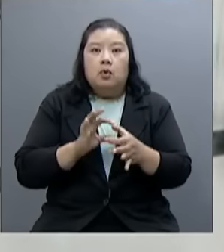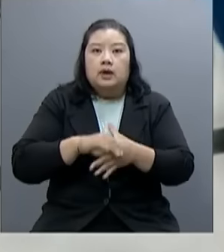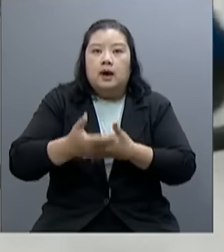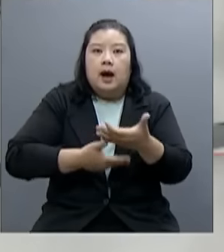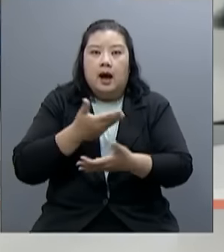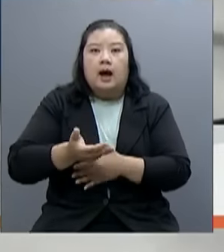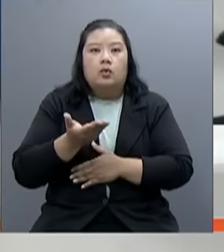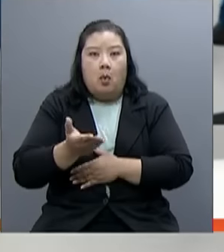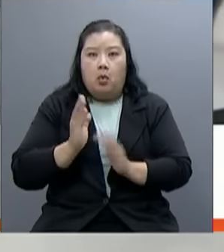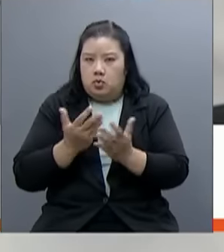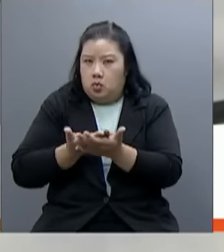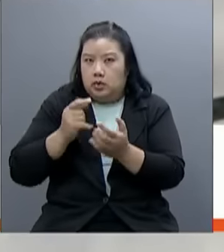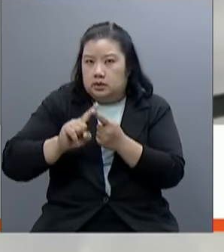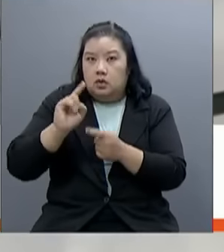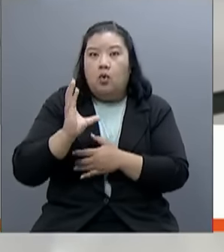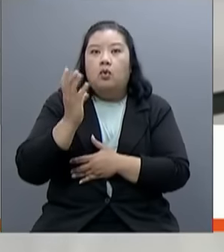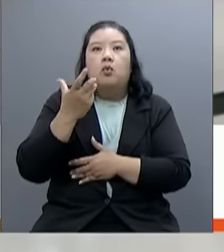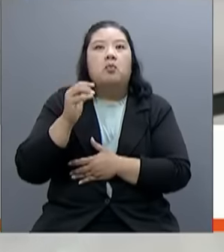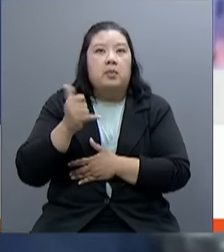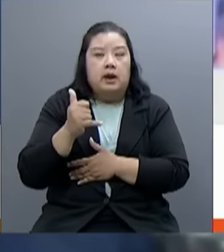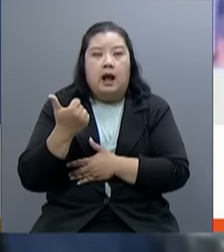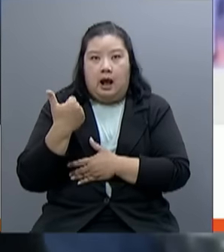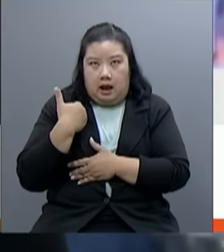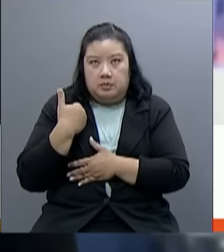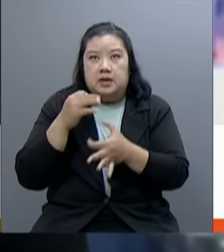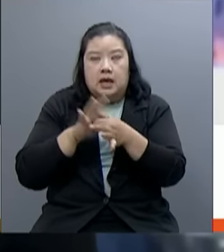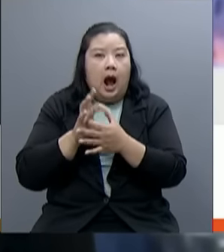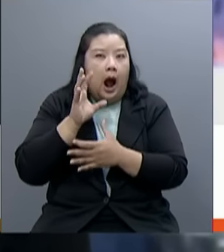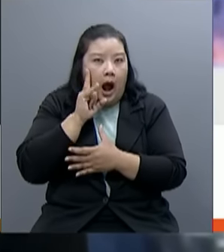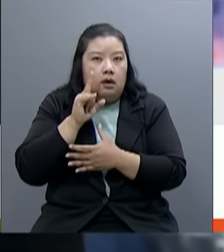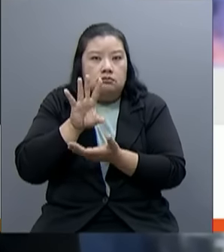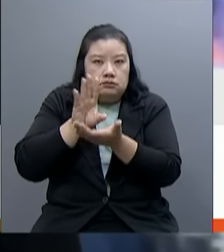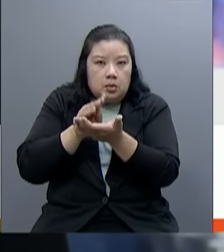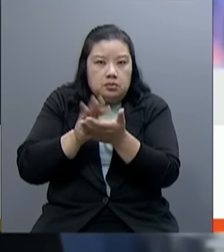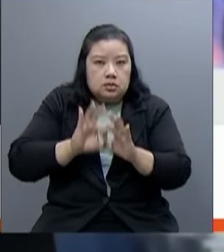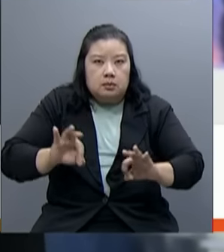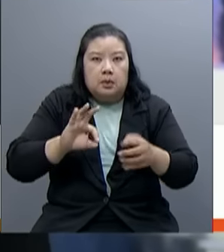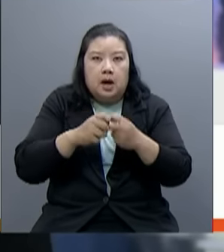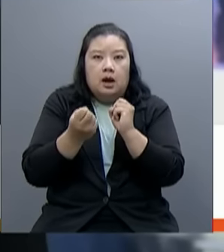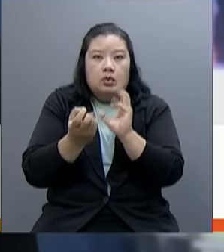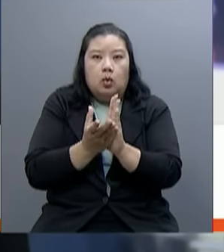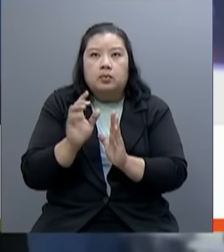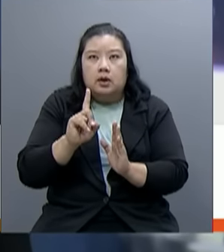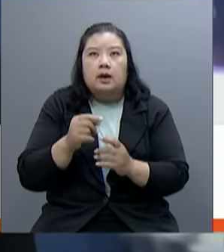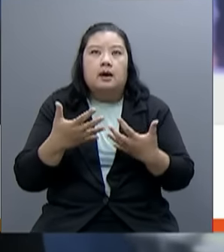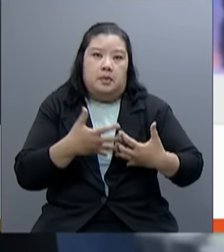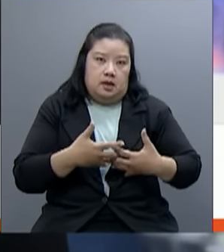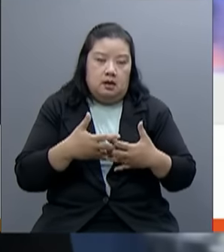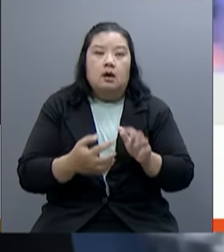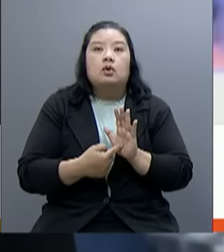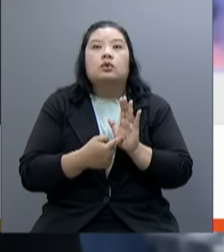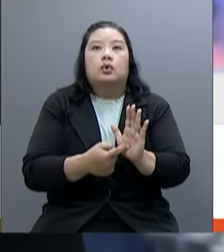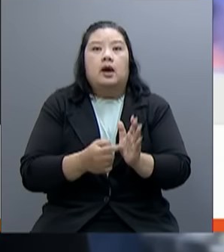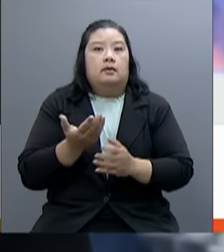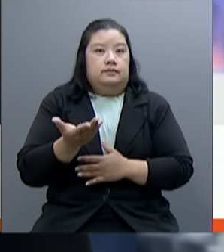มาสกเองค่ะซึ่งอาจจะทำให้สุ่มเสี่ยงต่อการร่วนไหลของข้อมูลและกระทบกับความมั่นคงของสหรัฐยกตัวอย่างที่ชัด